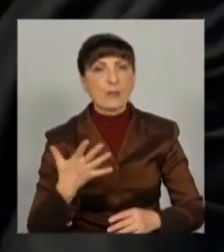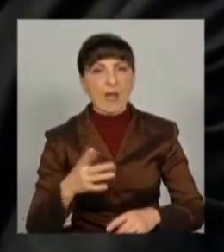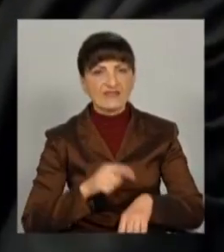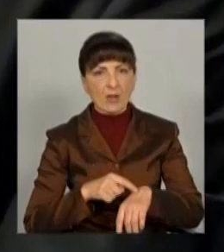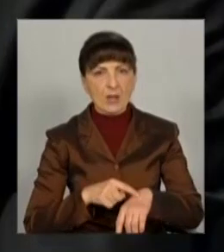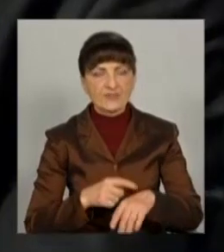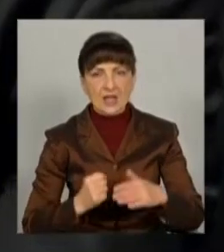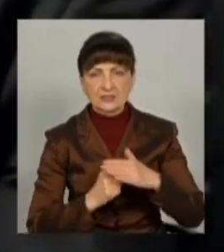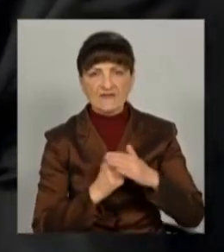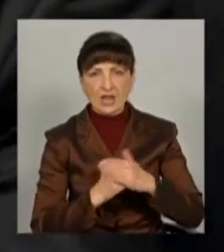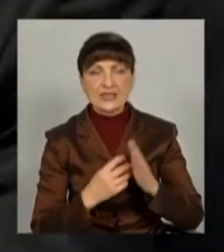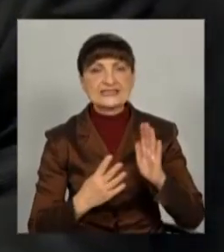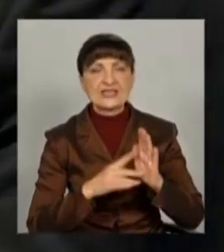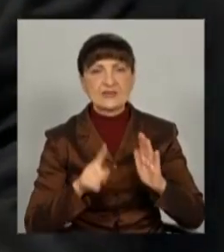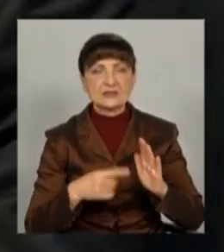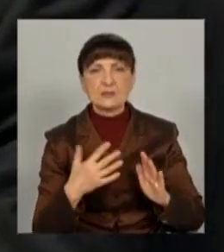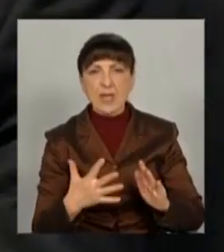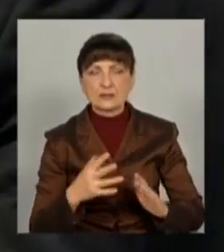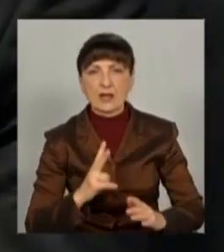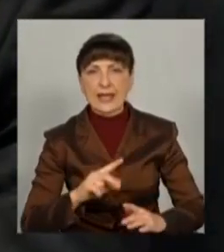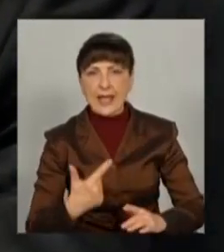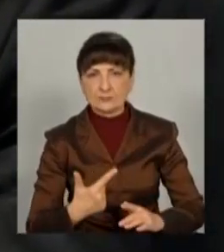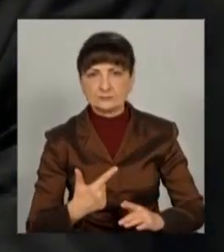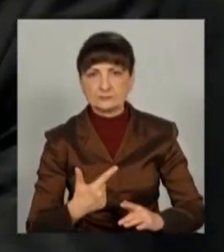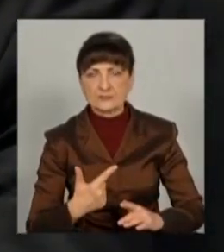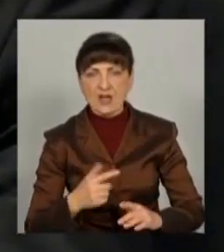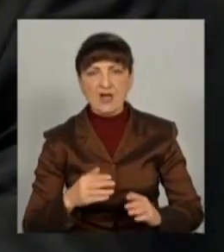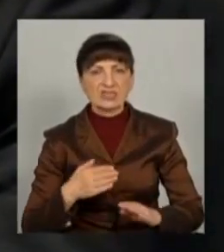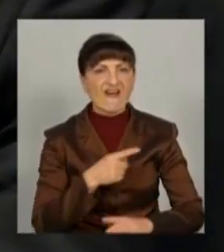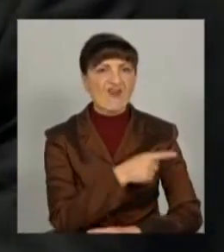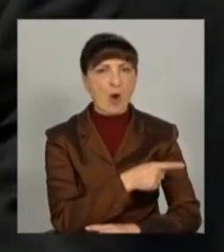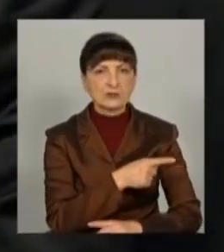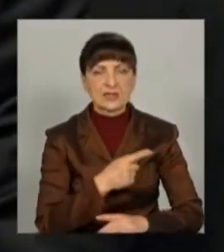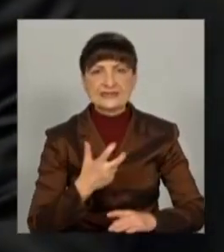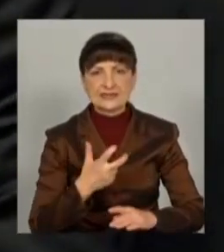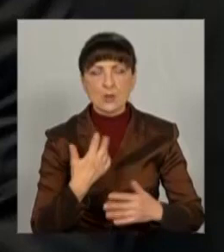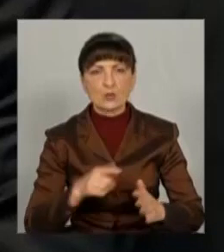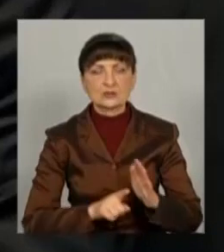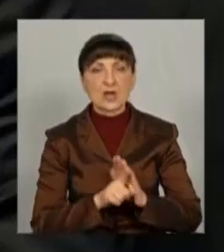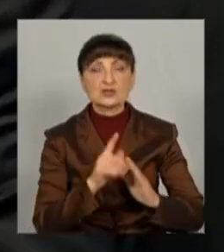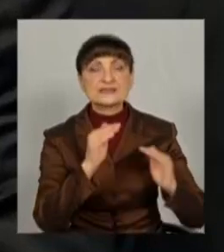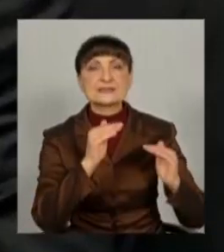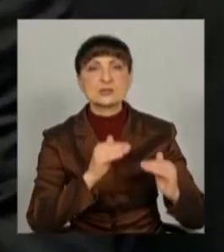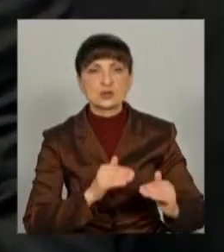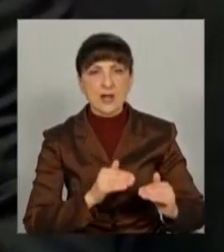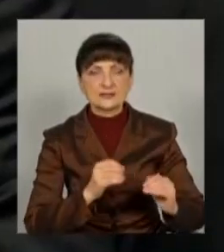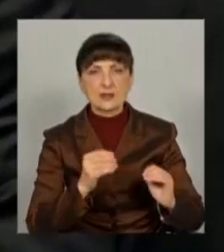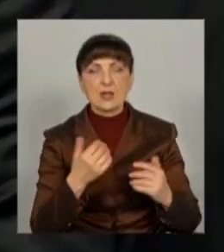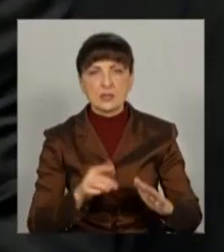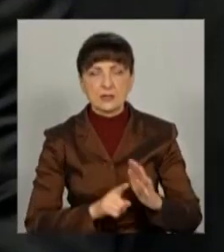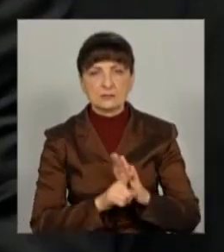21:45 при давлении 9,5 кг. На выходе ГРС-300 начал резко снижаться, расход